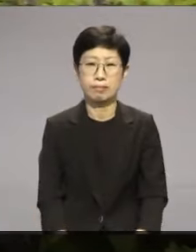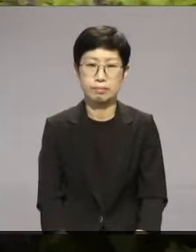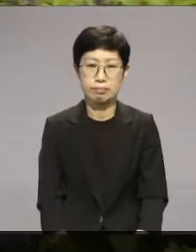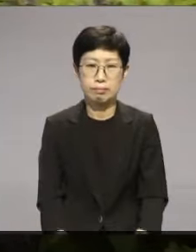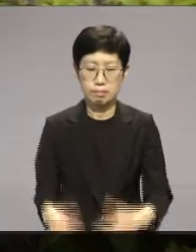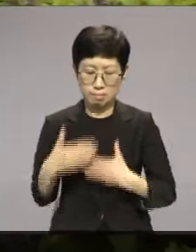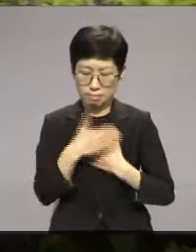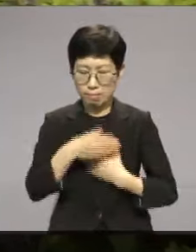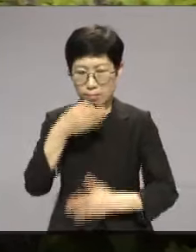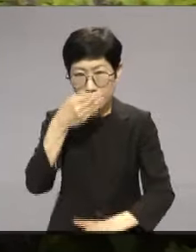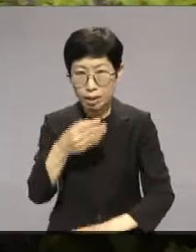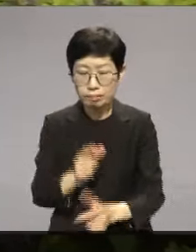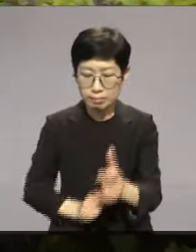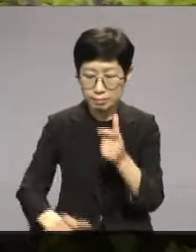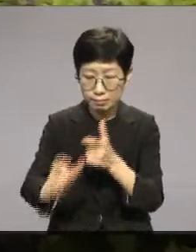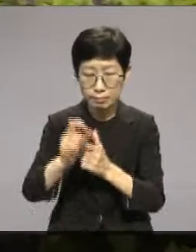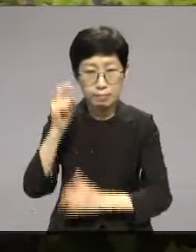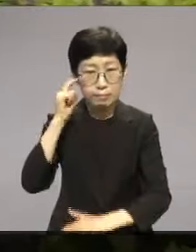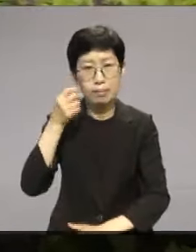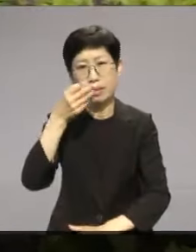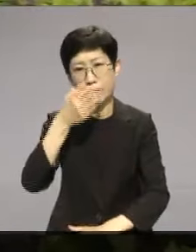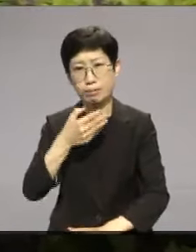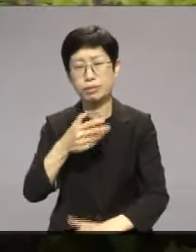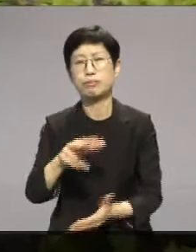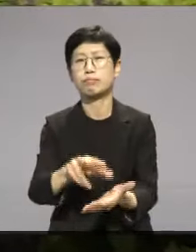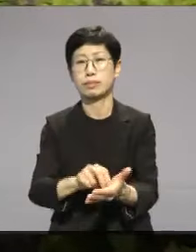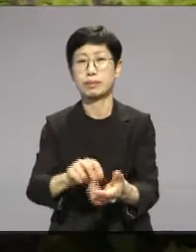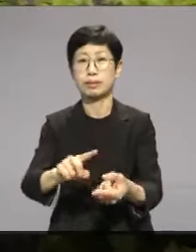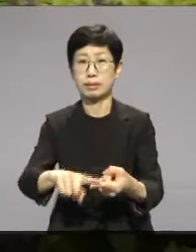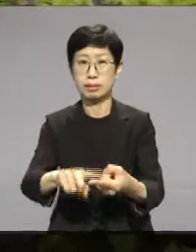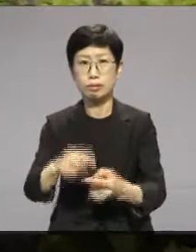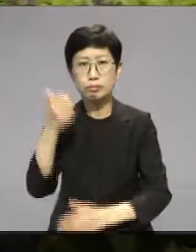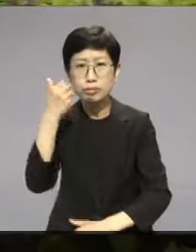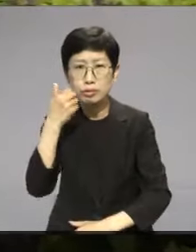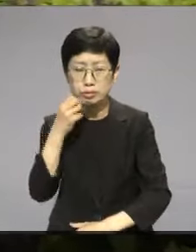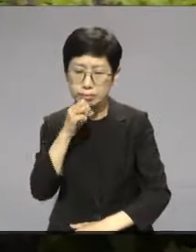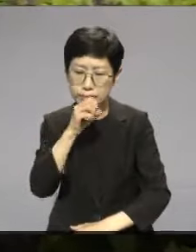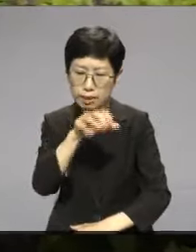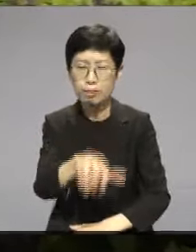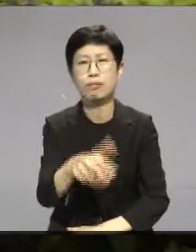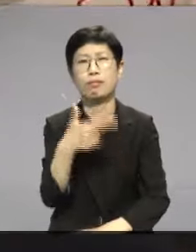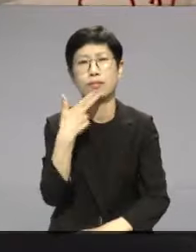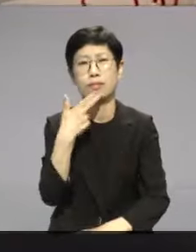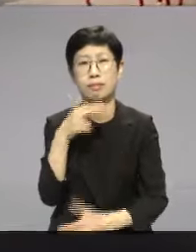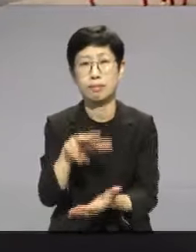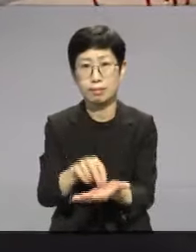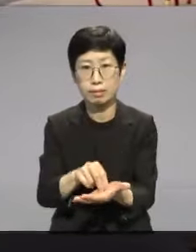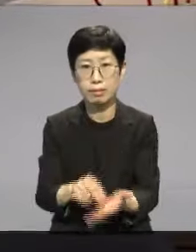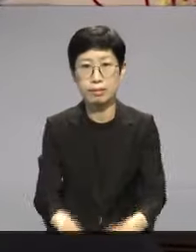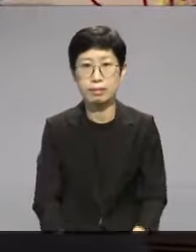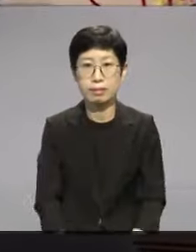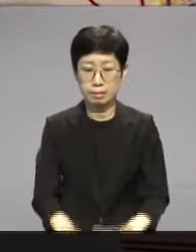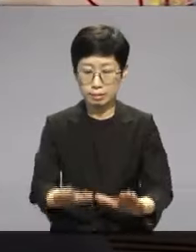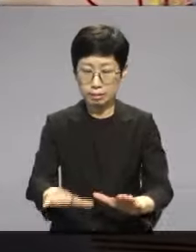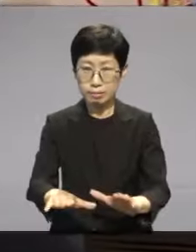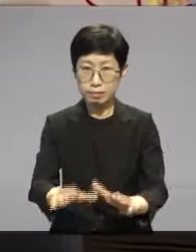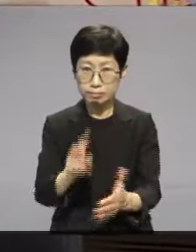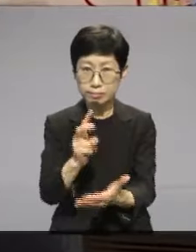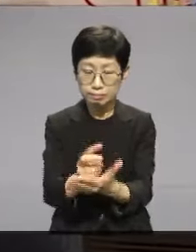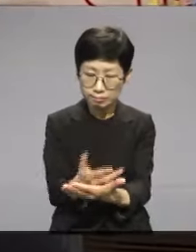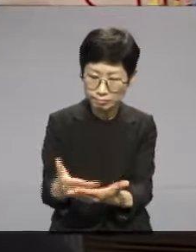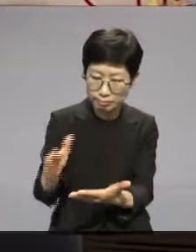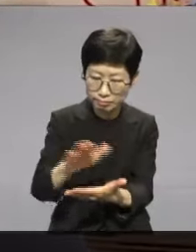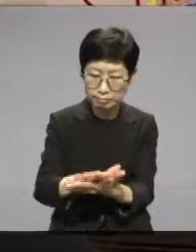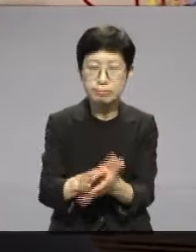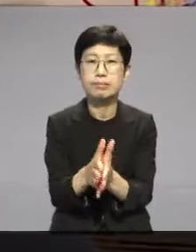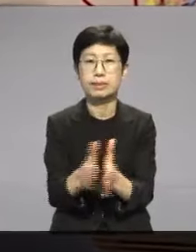몸도 되게 힘들고 정신적으로 또 이게 힘든 부분들에 대해서 누구한테 하소연할 곳이 없거든요. 이번 조례 개정안이